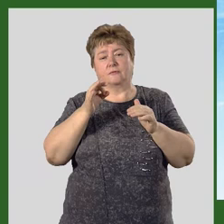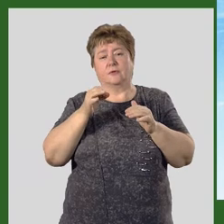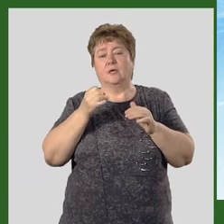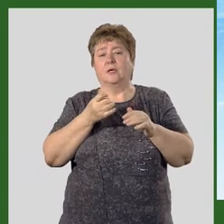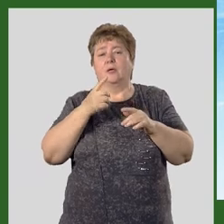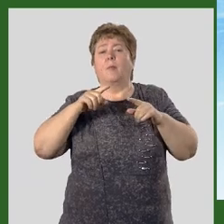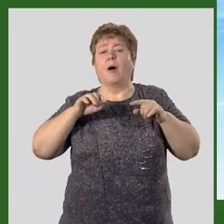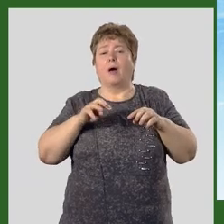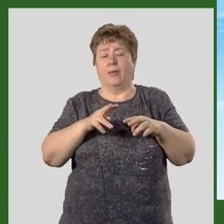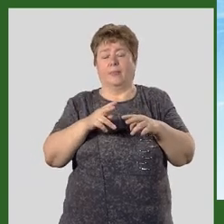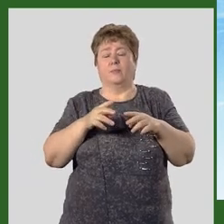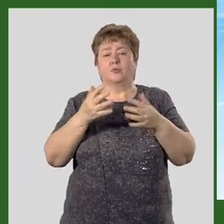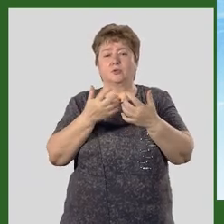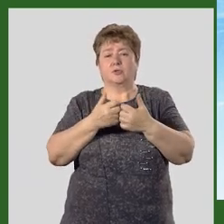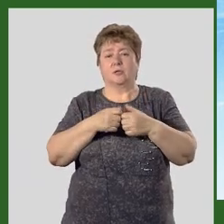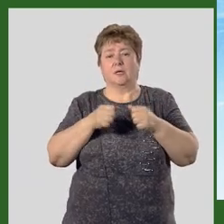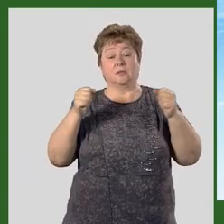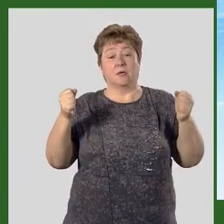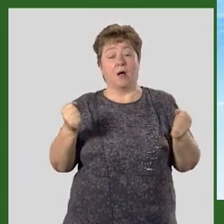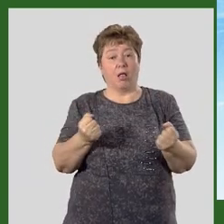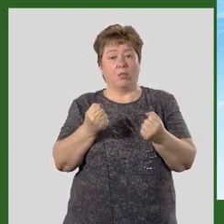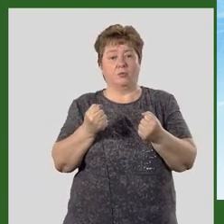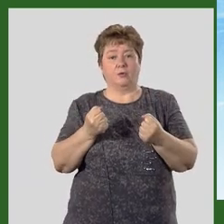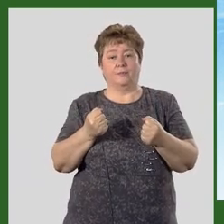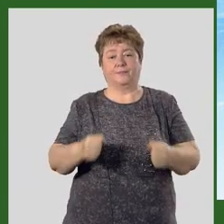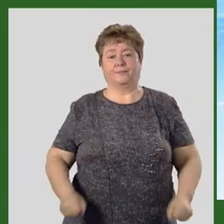и поэтому считается холодным.